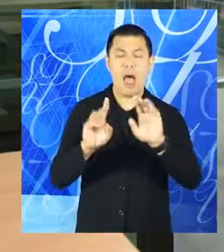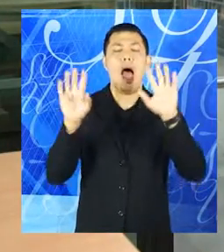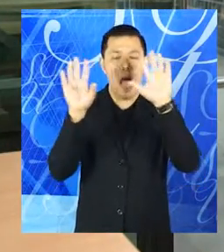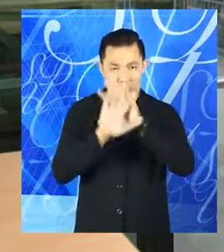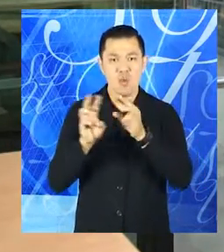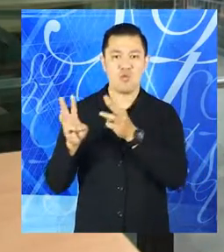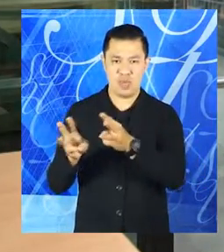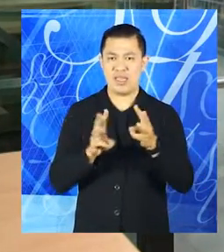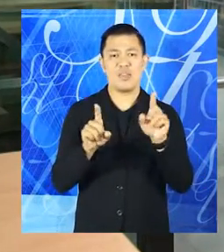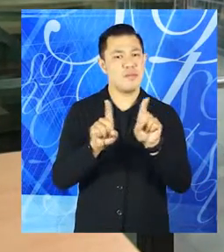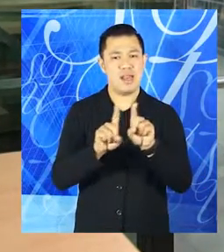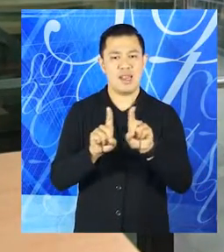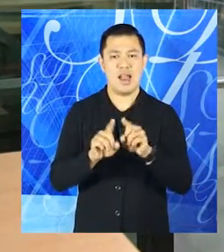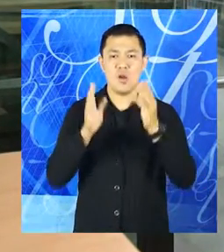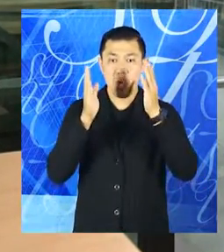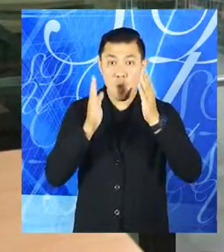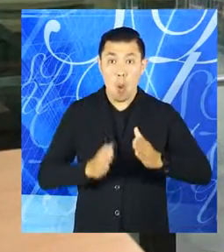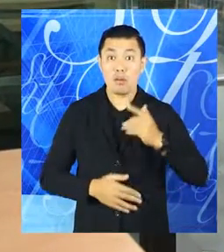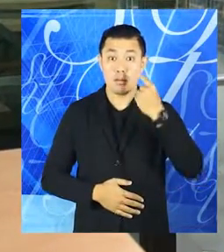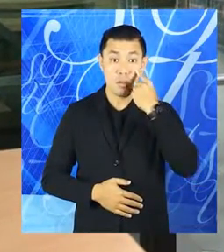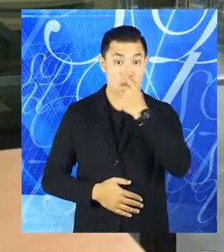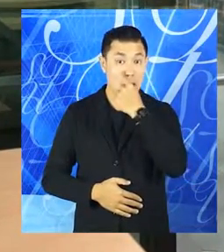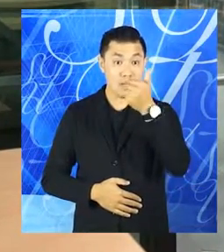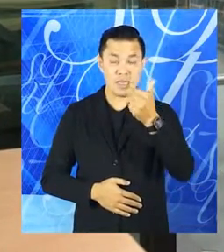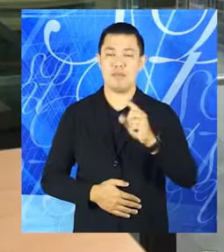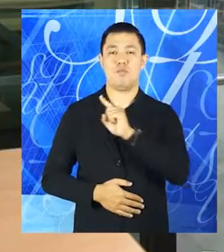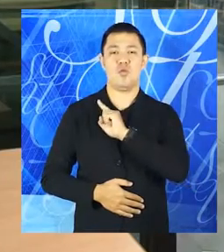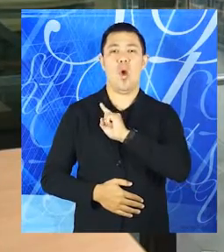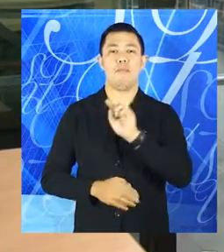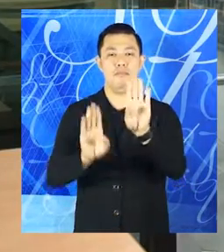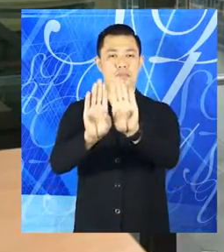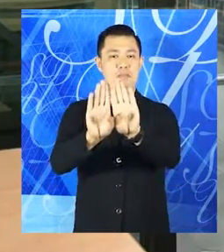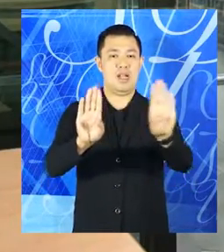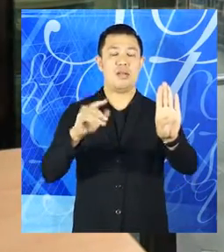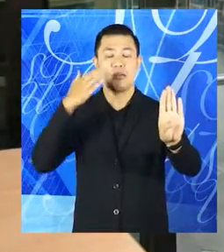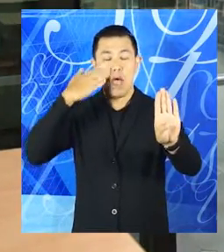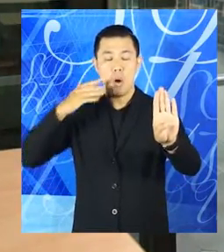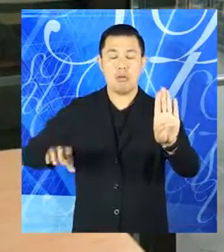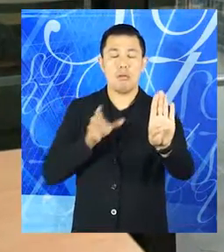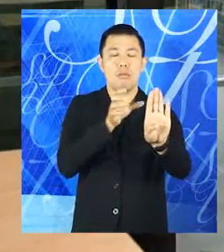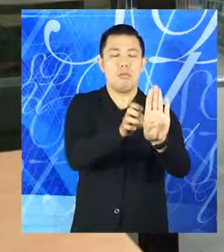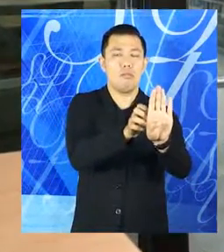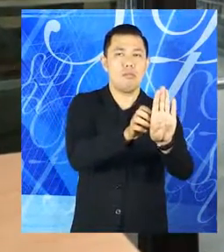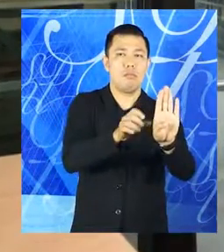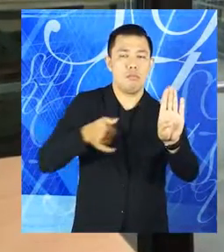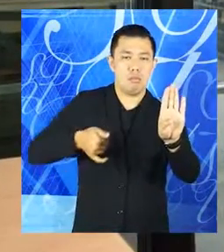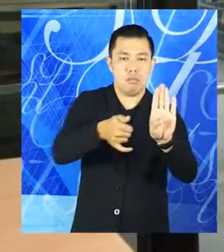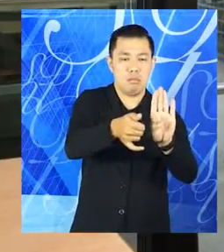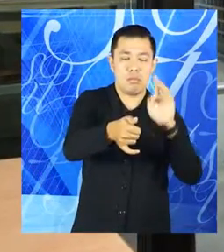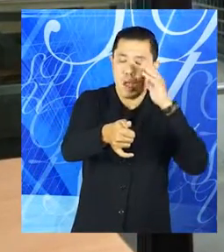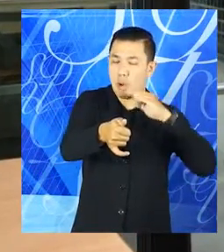กันผู้นำทางเป็นคนเปิดประตูเลื่อนออกแล้วให้คนตาบอดหันหลังมา